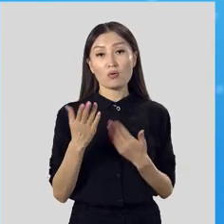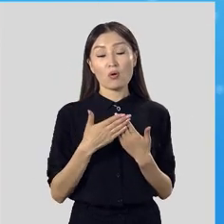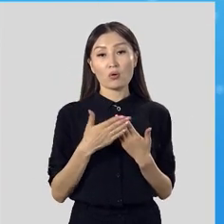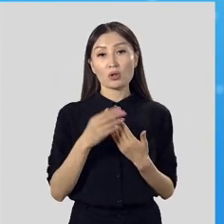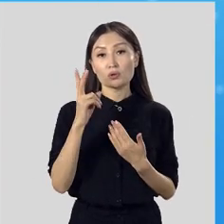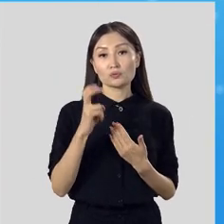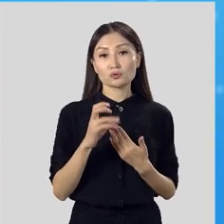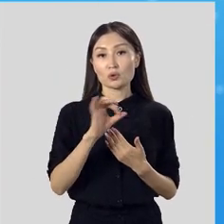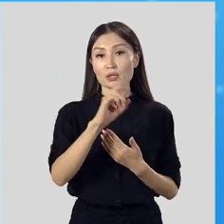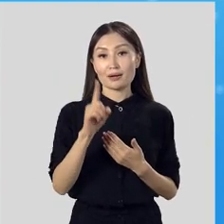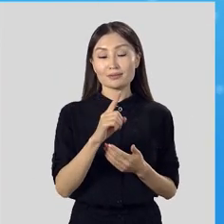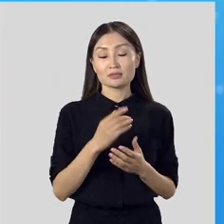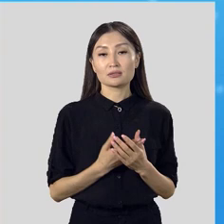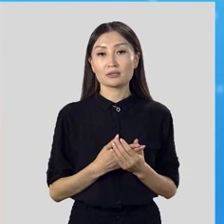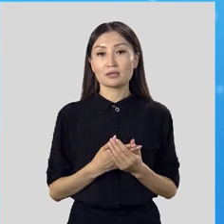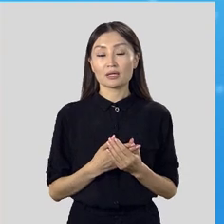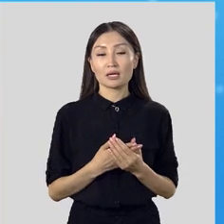около 200 раз.